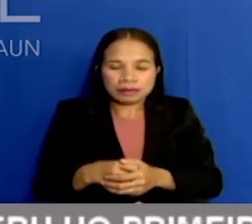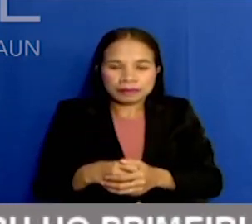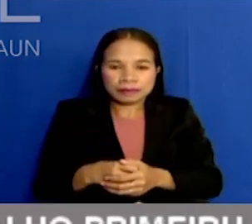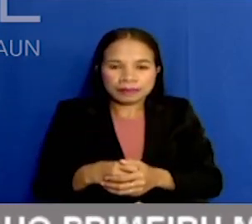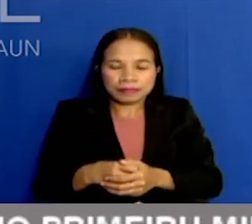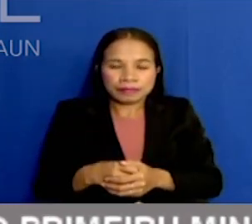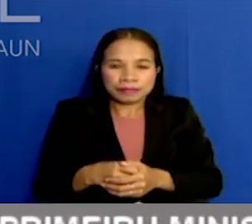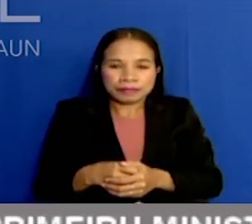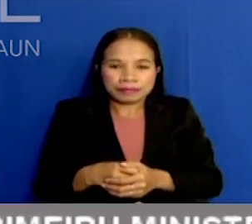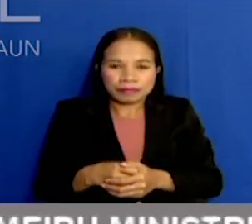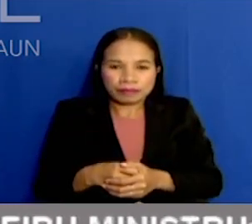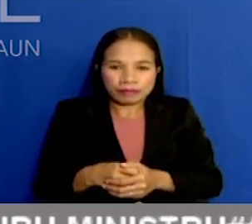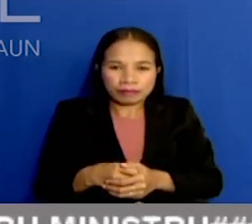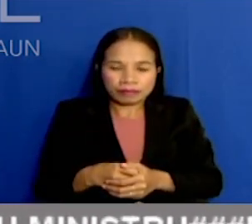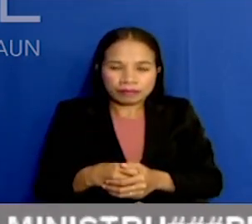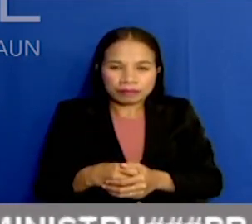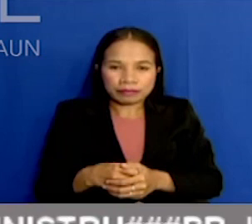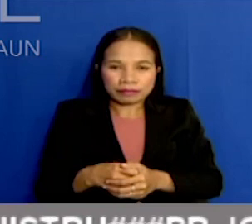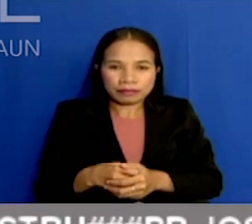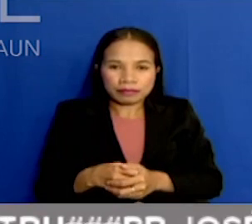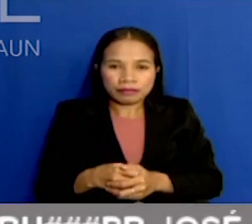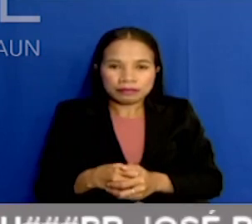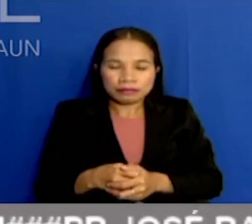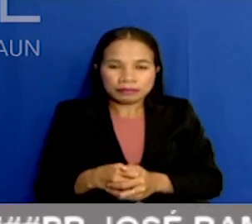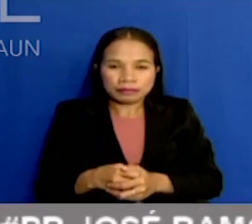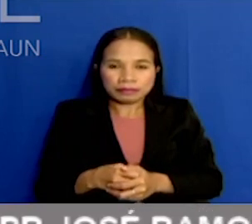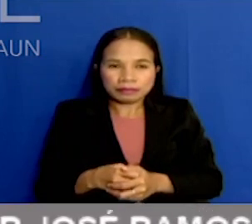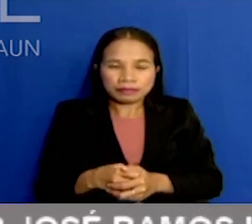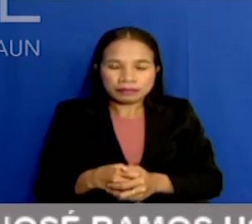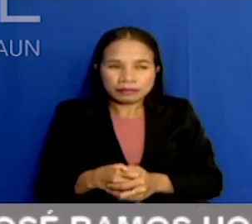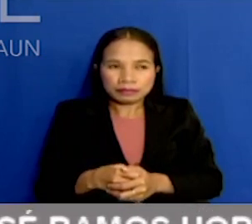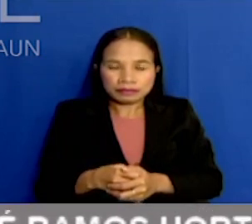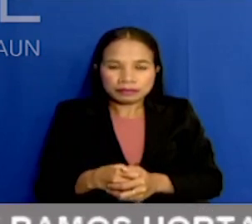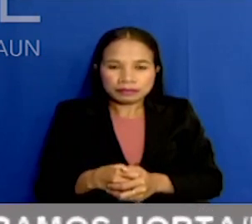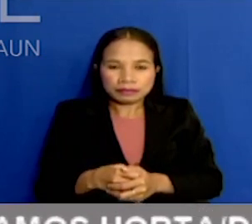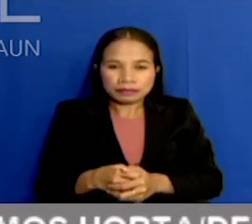konstitusional kudu bel halu silosan abstrat debat kita osementu